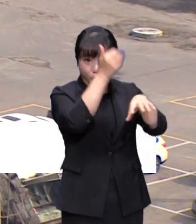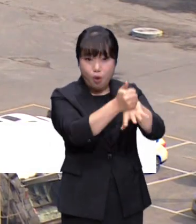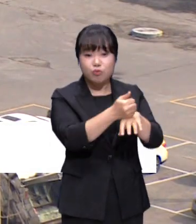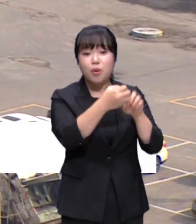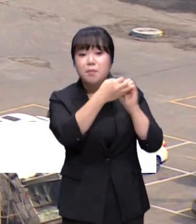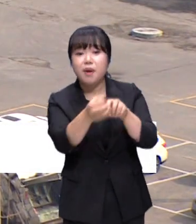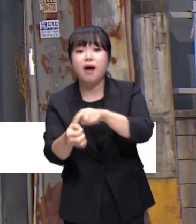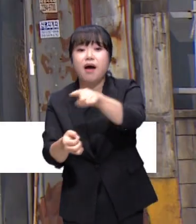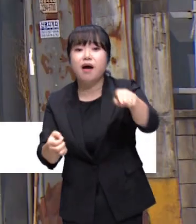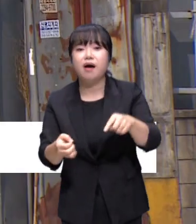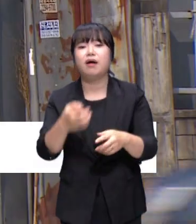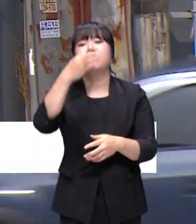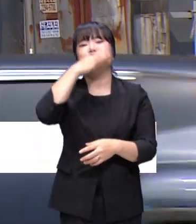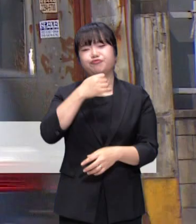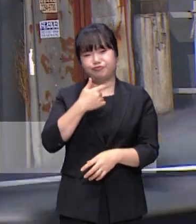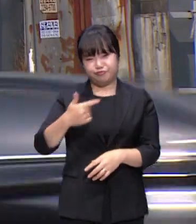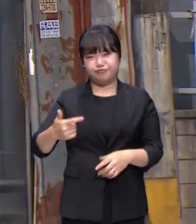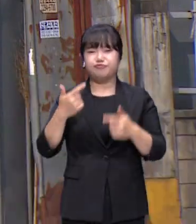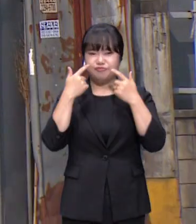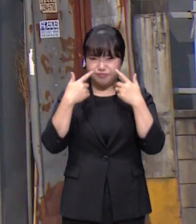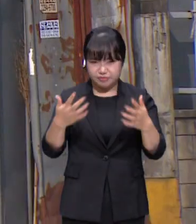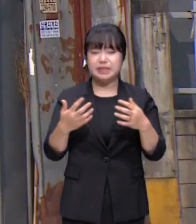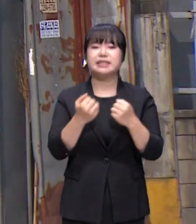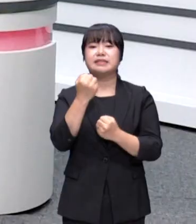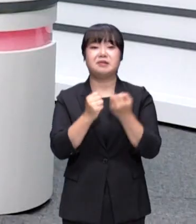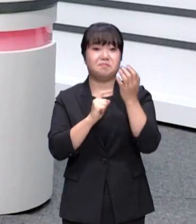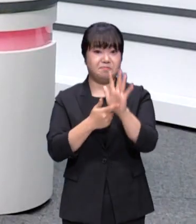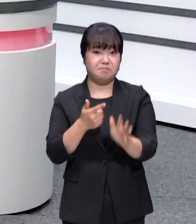결과적으로는 주민들에게 득이 될 것이라는 설명입니다.